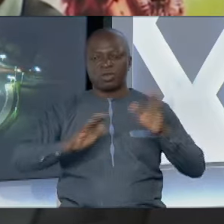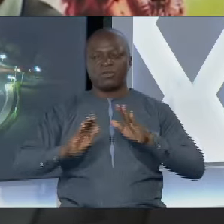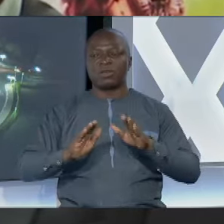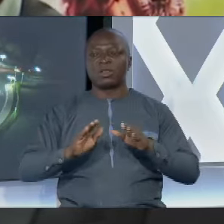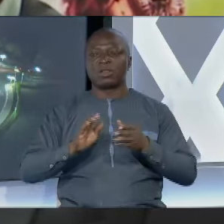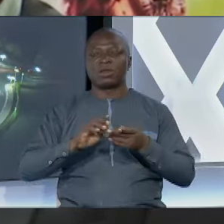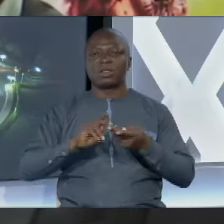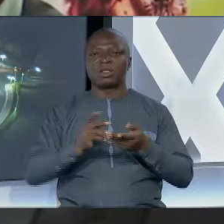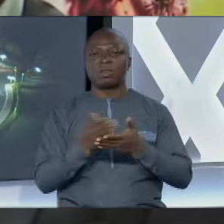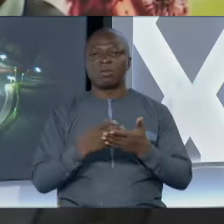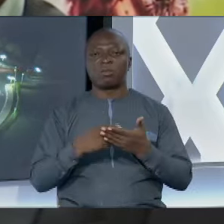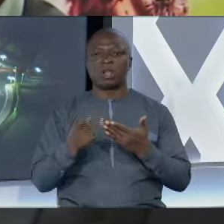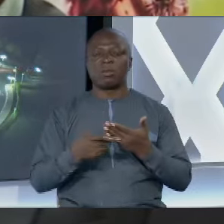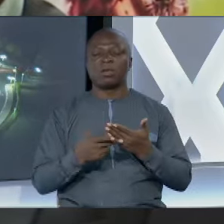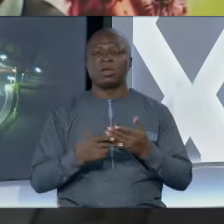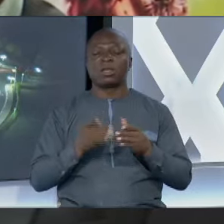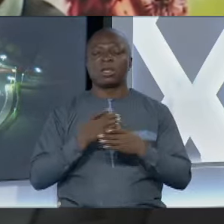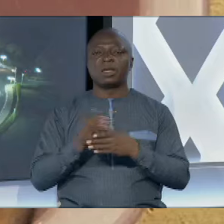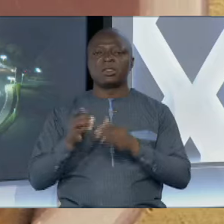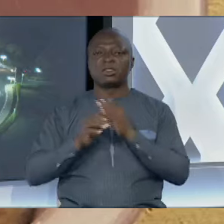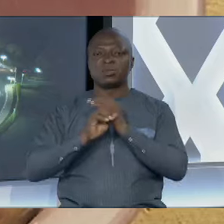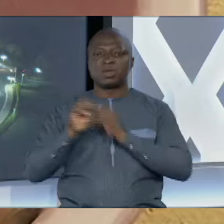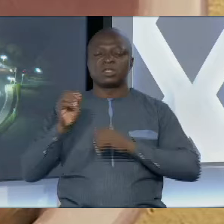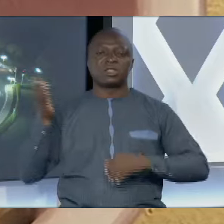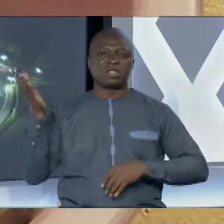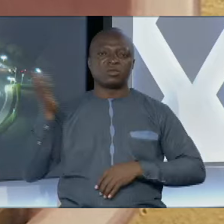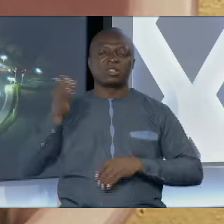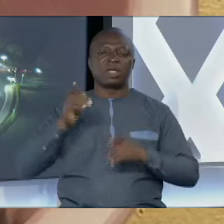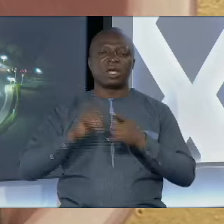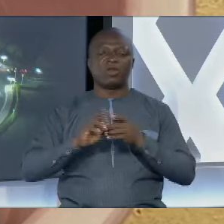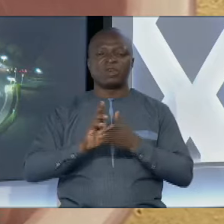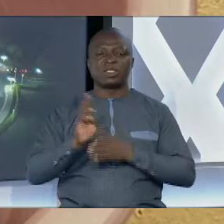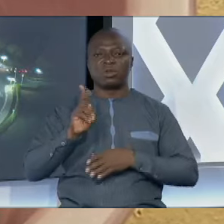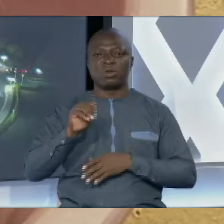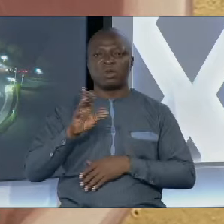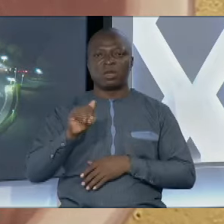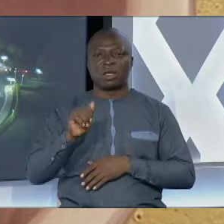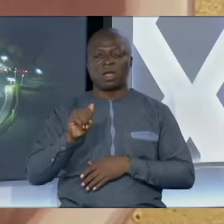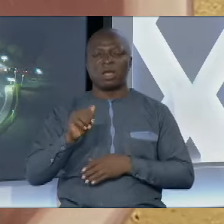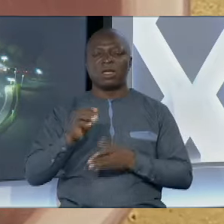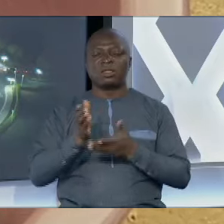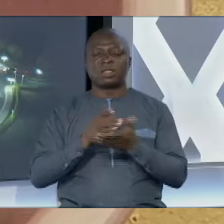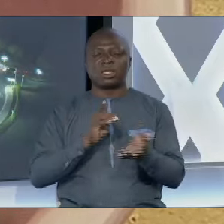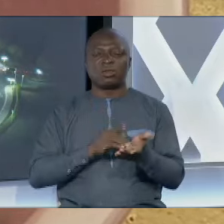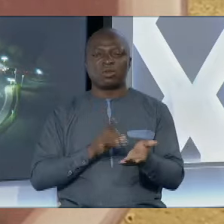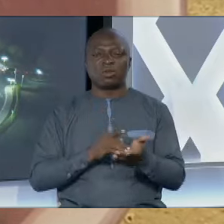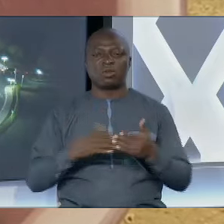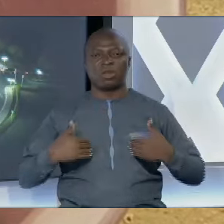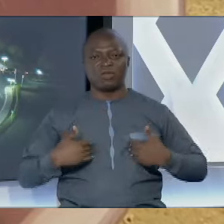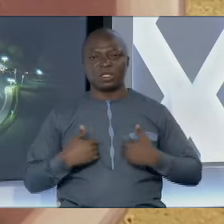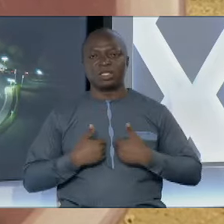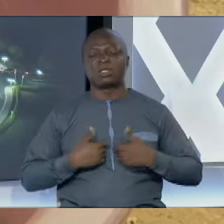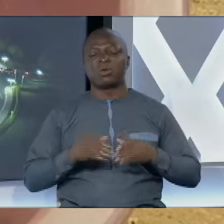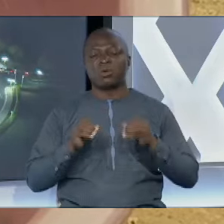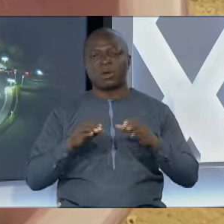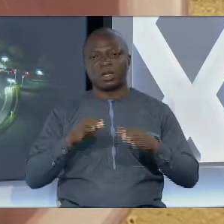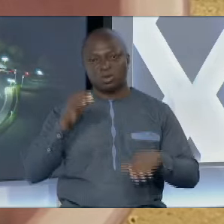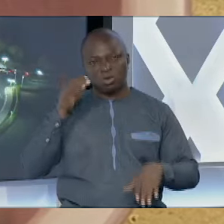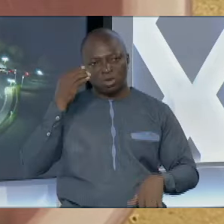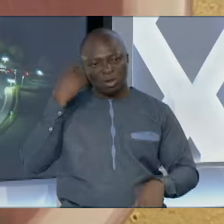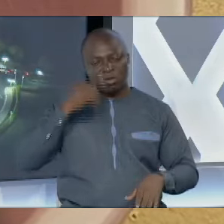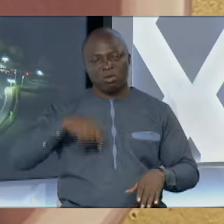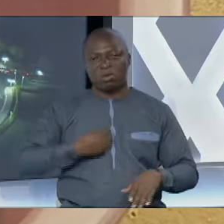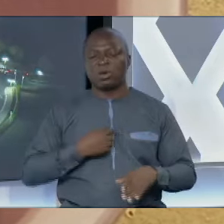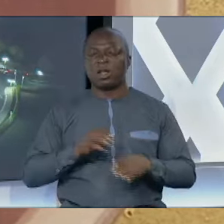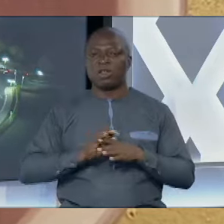des parcours qui est dispensé à l'Université de Kara, notamment les soins et vétérinaires. Et donc c'est une occasion également, tout en